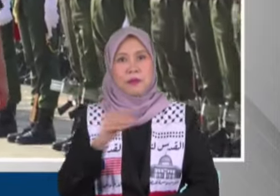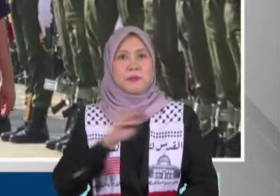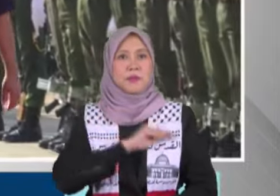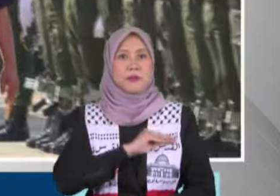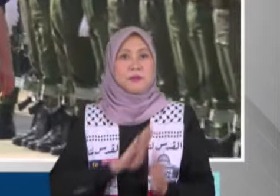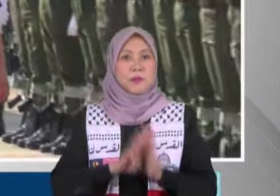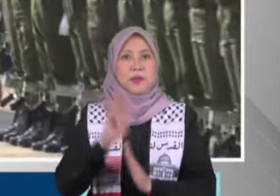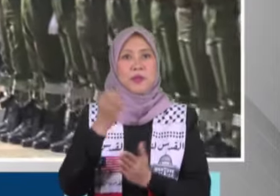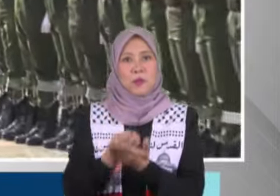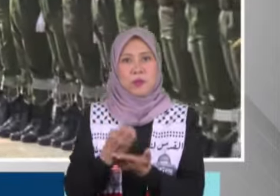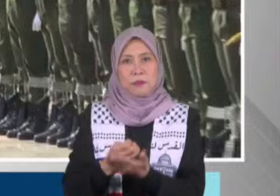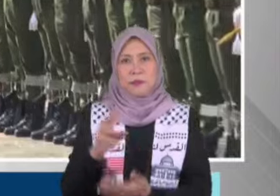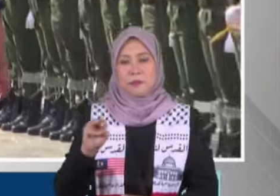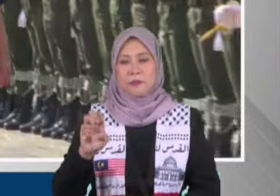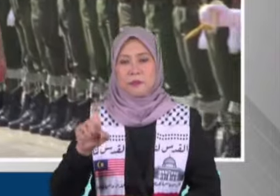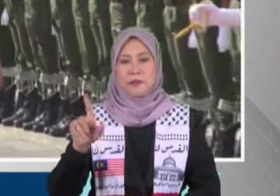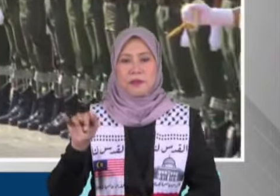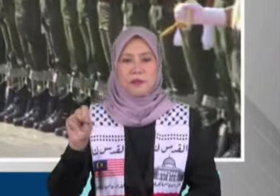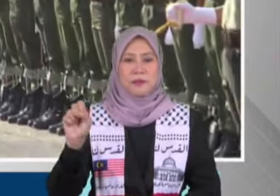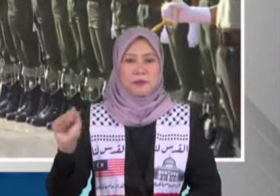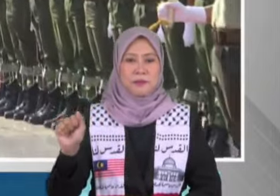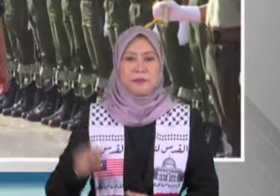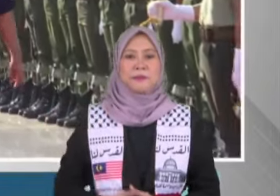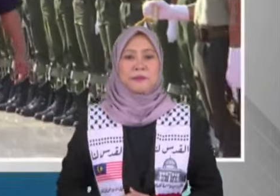Pembangunan Ekonomi Melissa Lee.